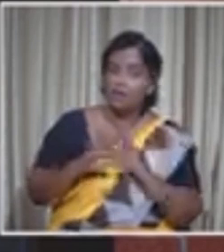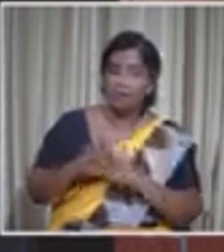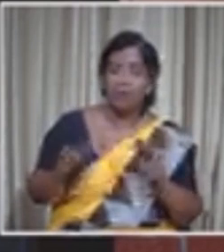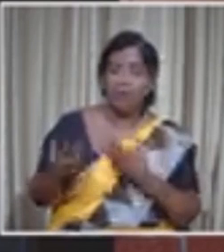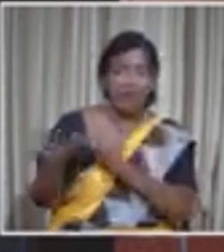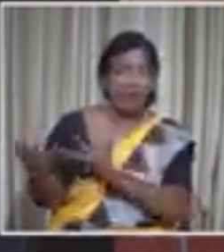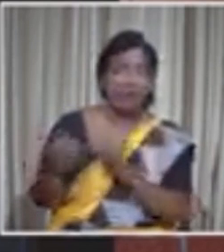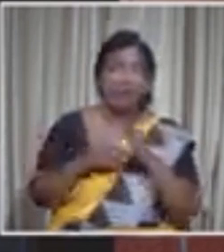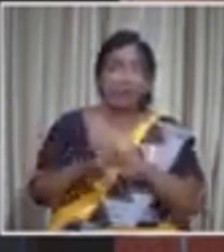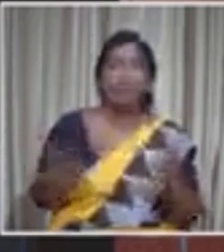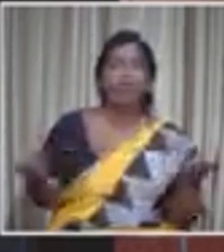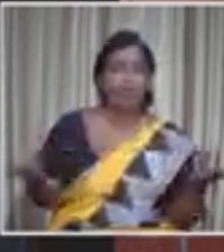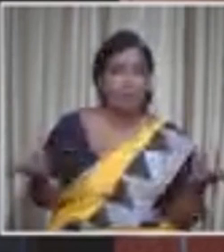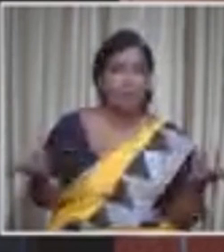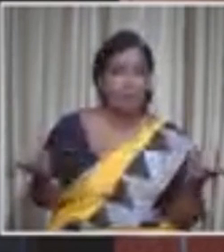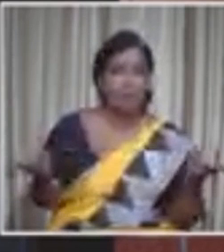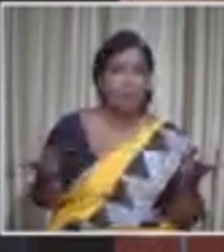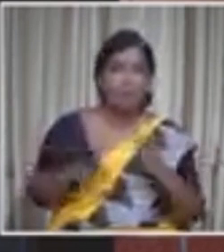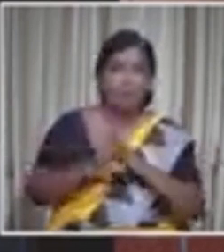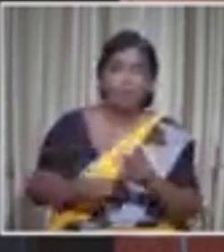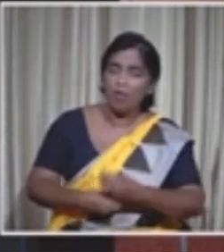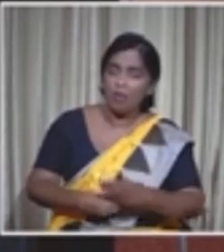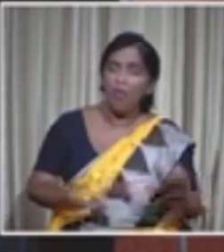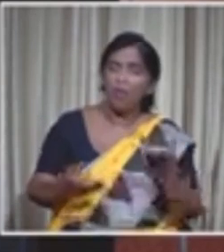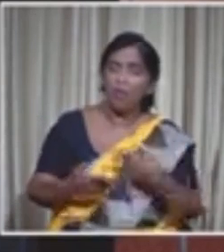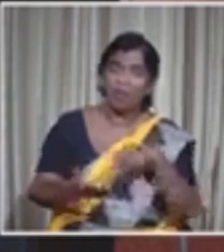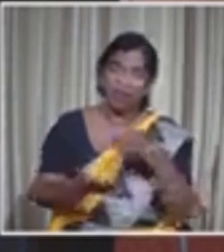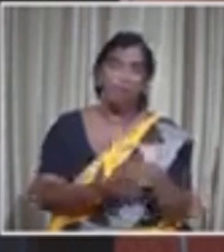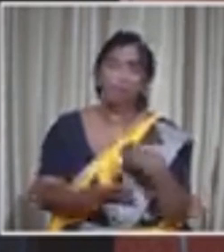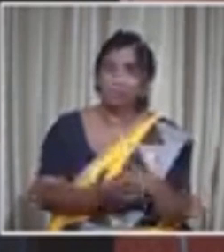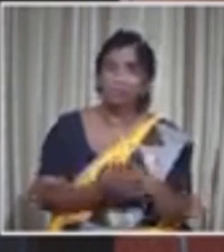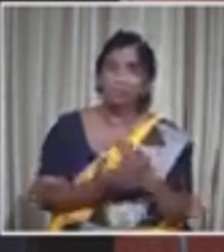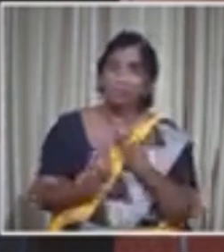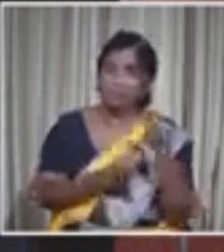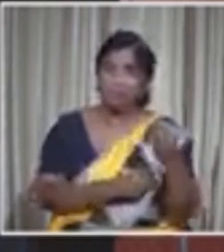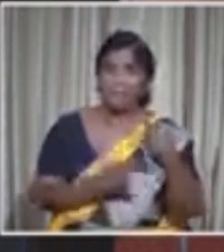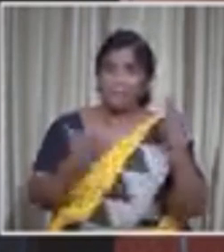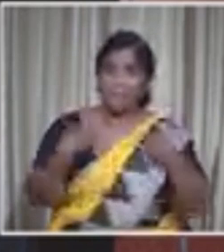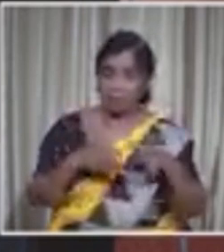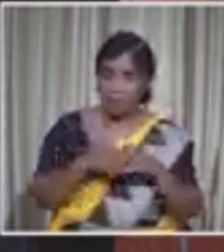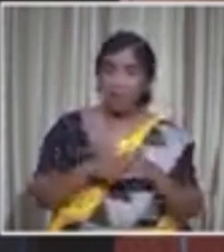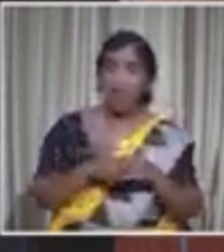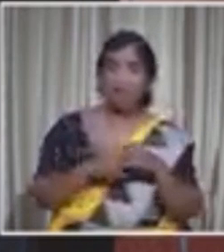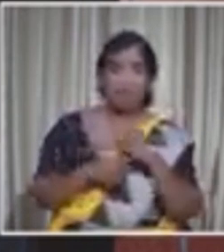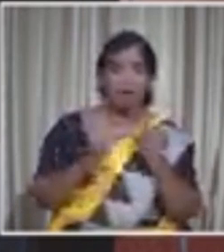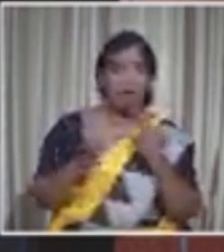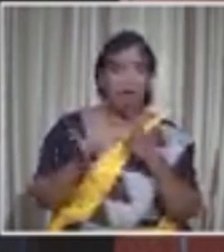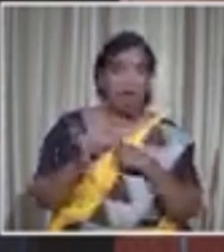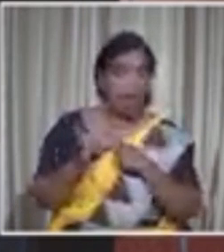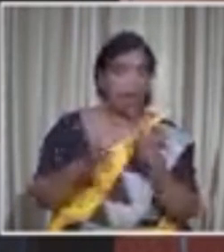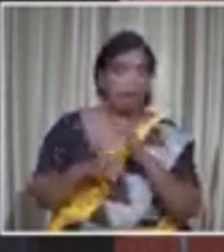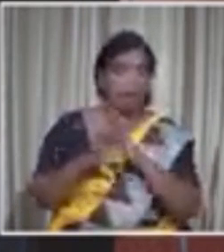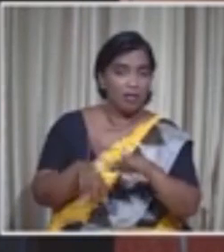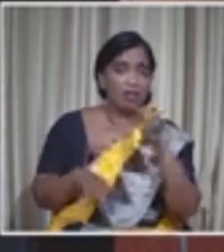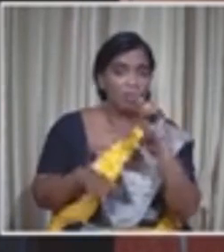நிலையங்கள் உருவாக்கப்பட்டது. ஆனால் அந்த குழந்தைகள் பலர் இன்றும் காணவில்லை. அதனை விட ஆனந்த சுதாகரனுடைய 2 குழந்தைகள் உட்பட